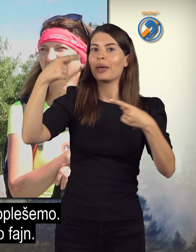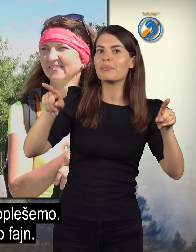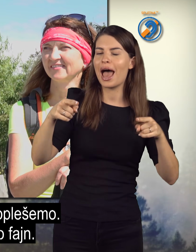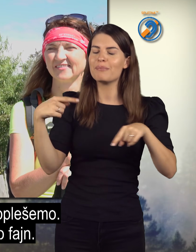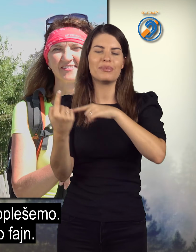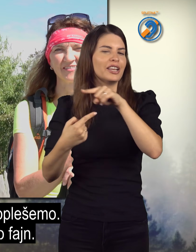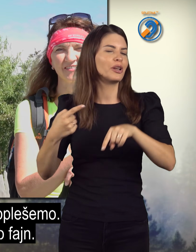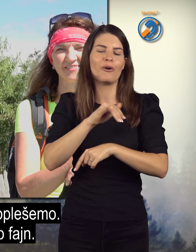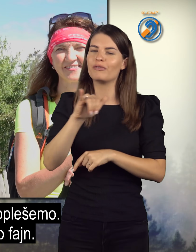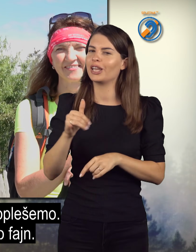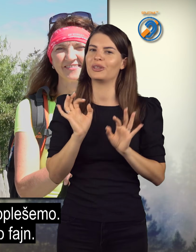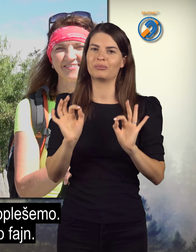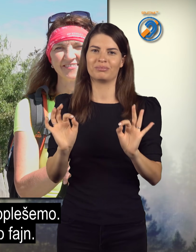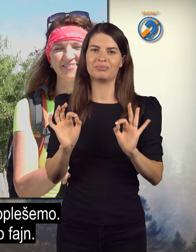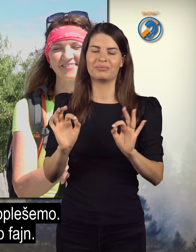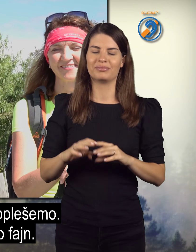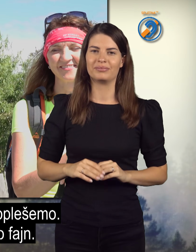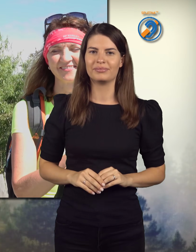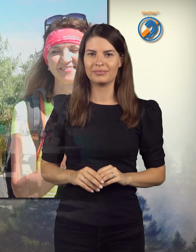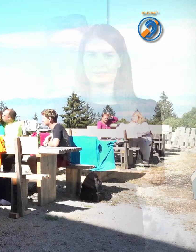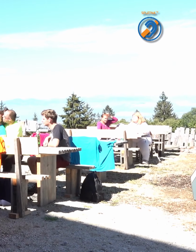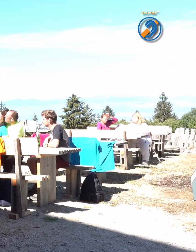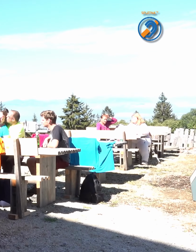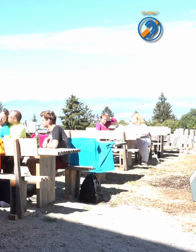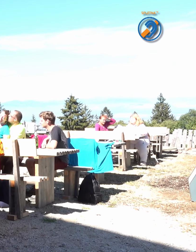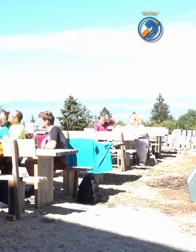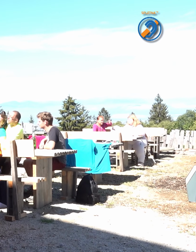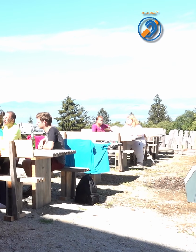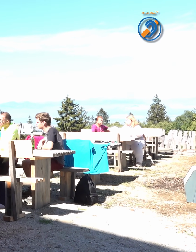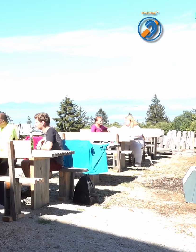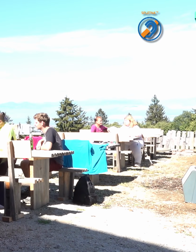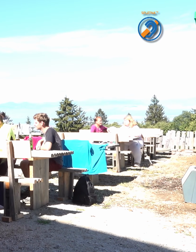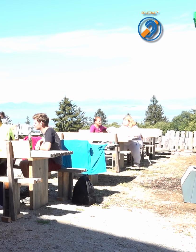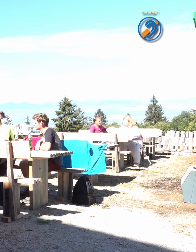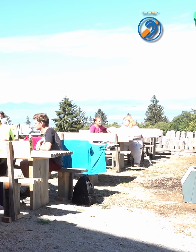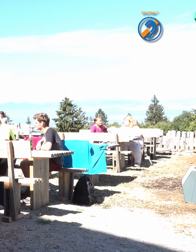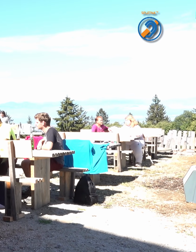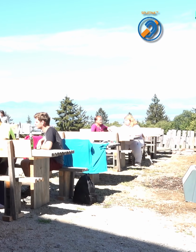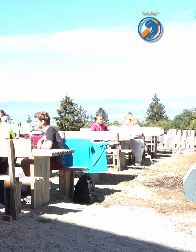damo, pa poplešemo, tako da zmer je zelo fajn.